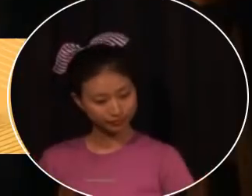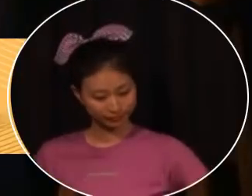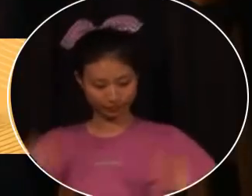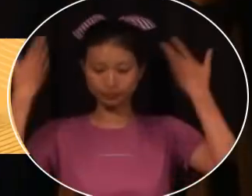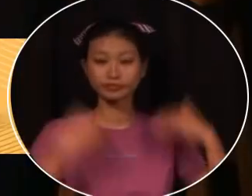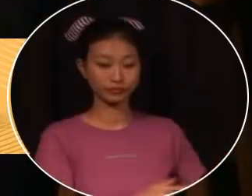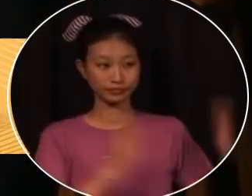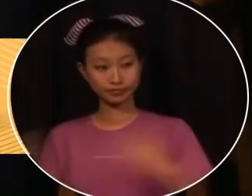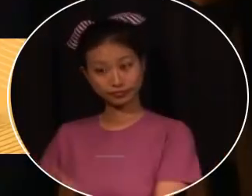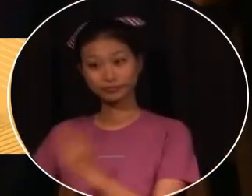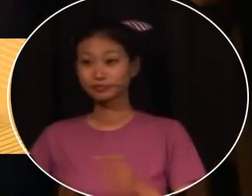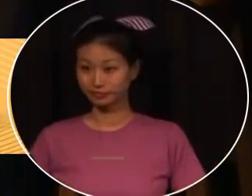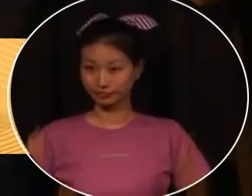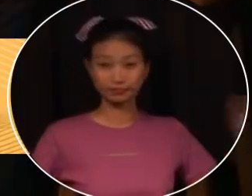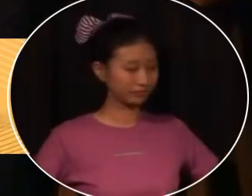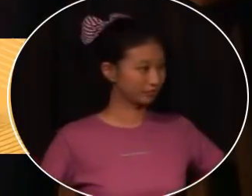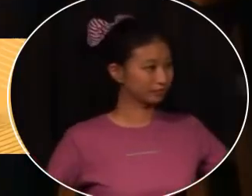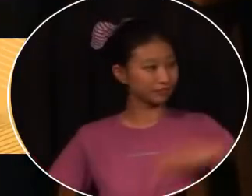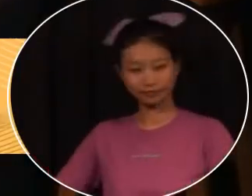确了。